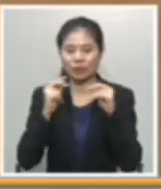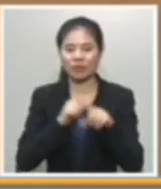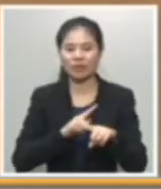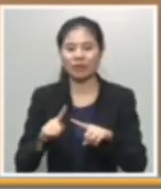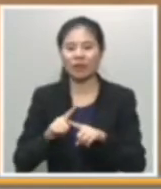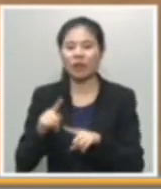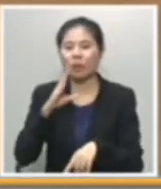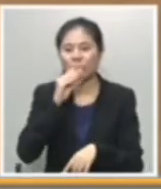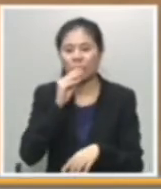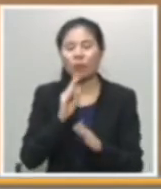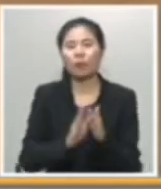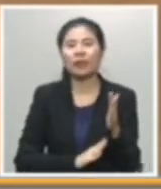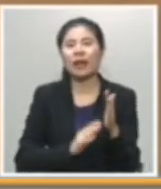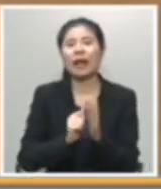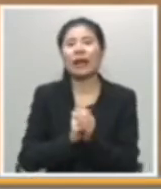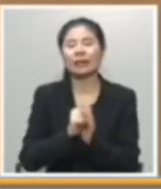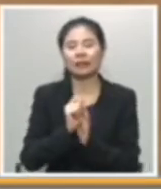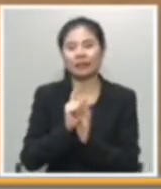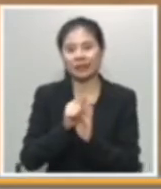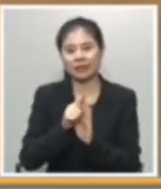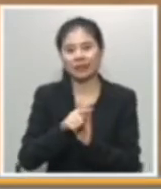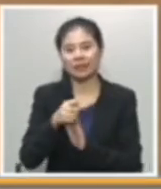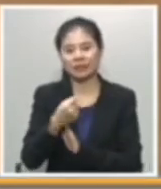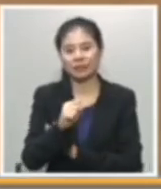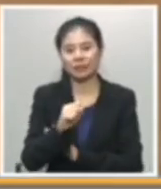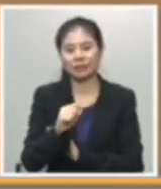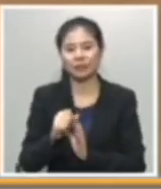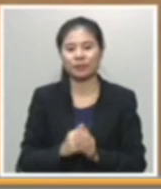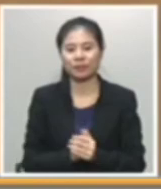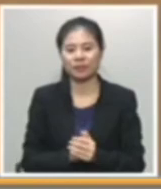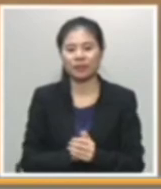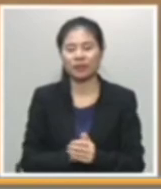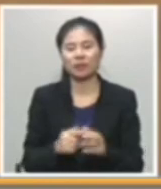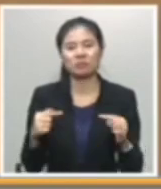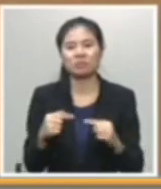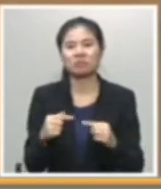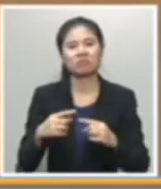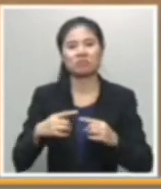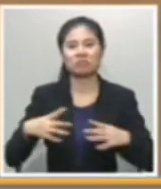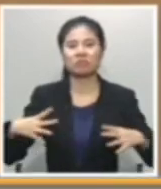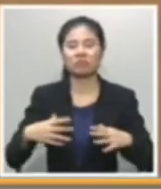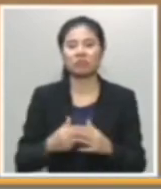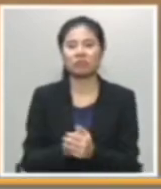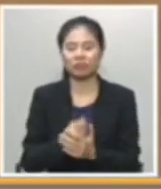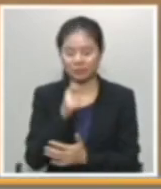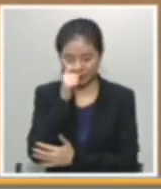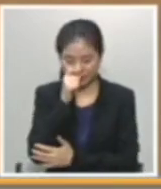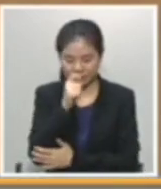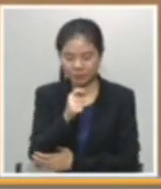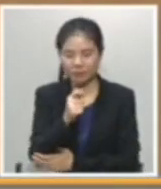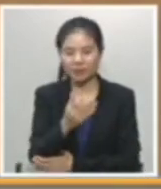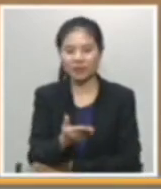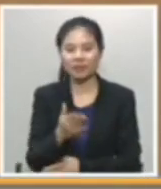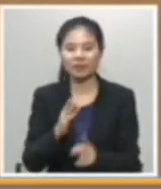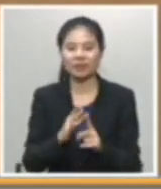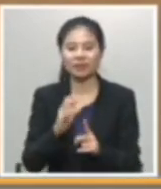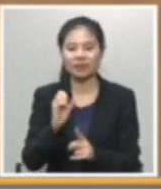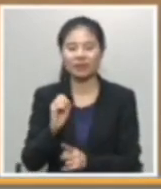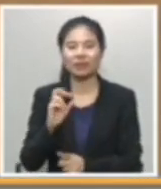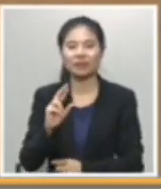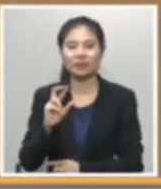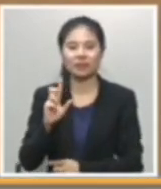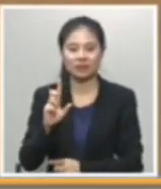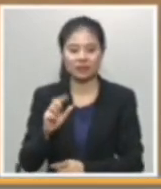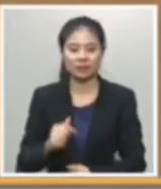10กว่านาทีนี่ยังไม่เข้าเนื้อหาเลยคงไม่เหมาะครับท่านด้วยความเคารพครับเชิญท่านเสรีต่อเลยครับ ท่านประธานครับ